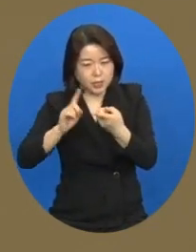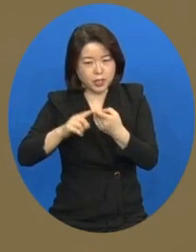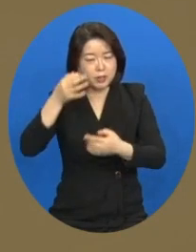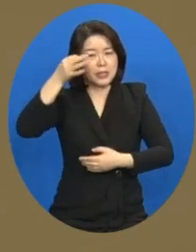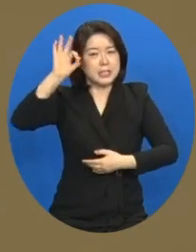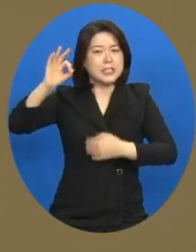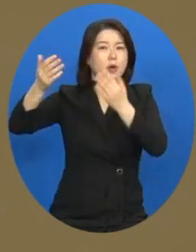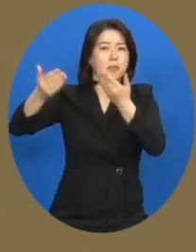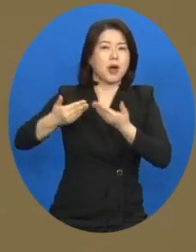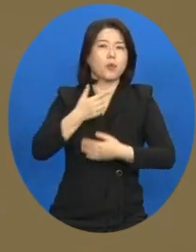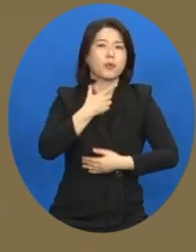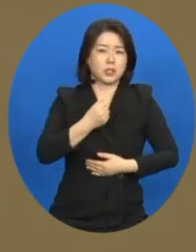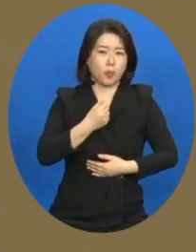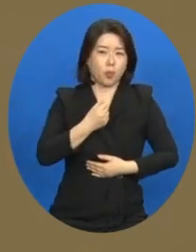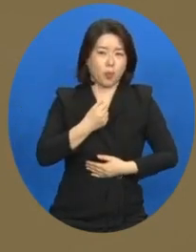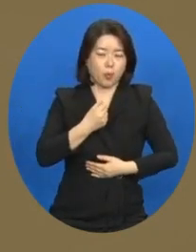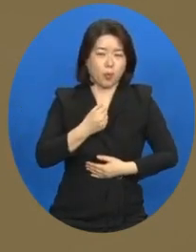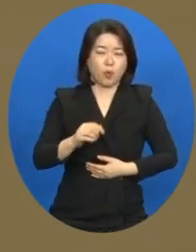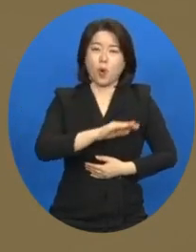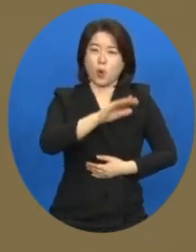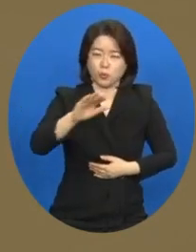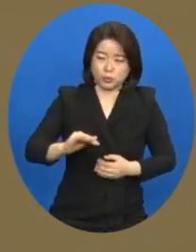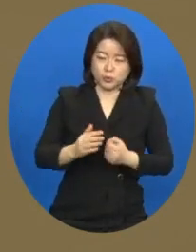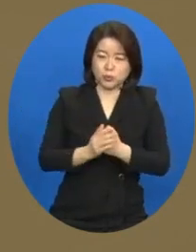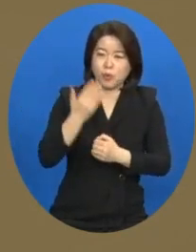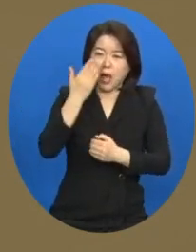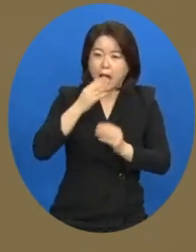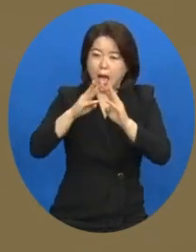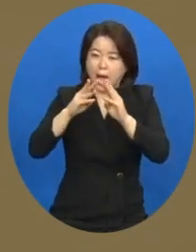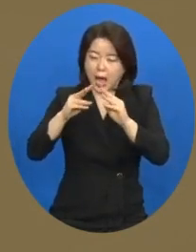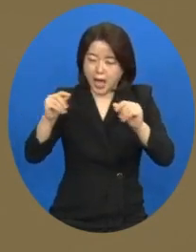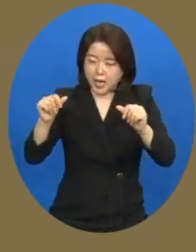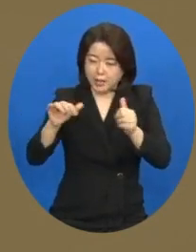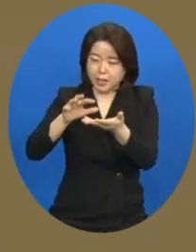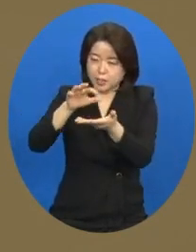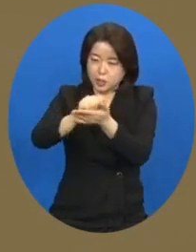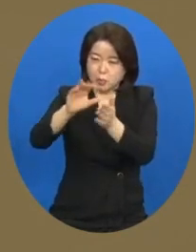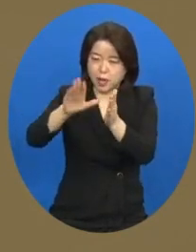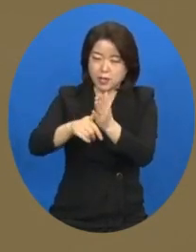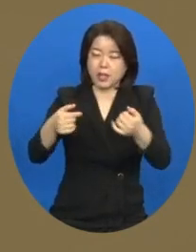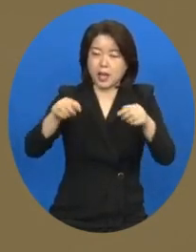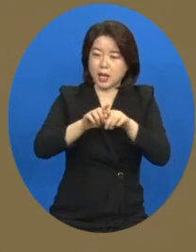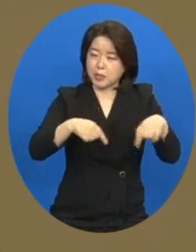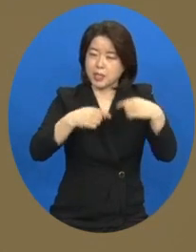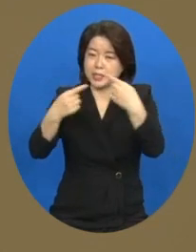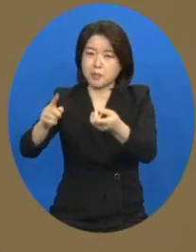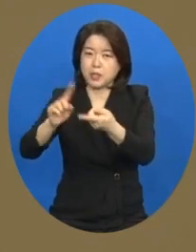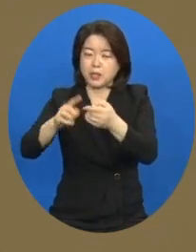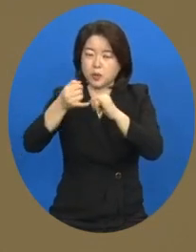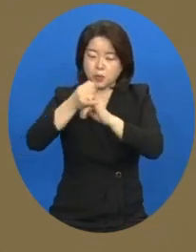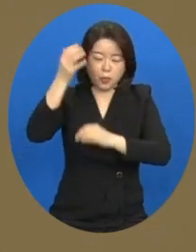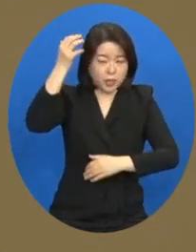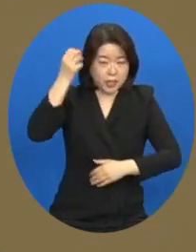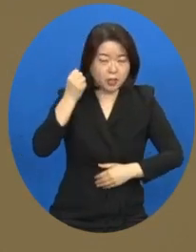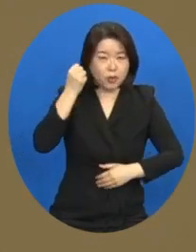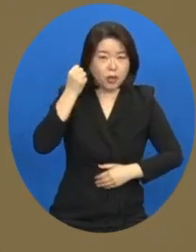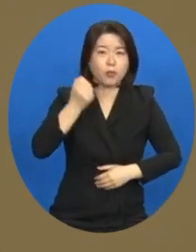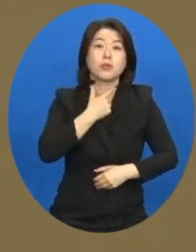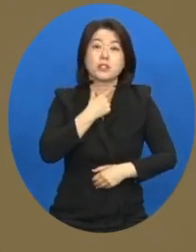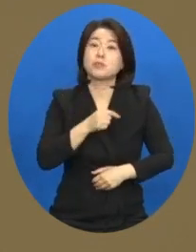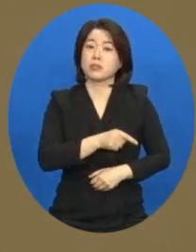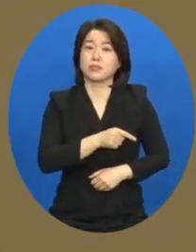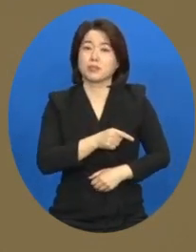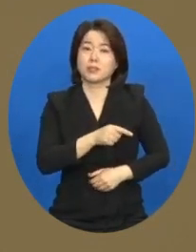인정받고 싶고 우리도 가나안 정복에 함께 동참했음을 그것을 꼭 기억하고 싶은